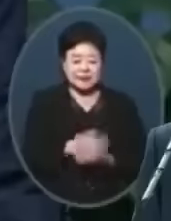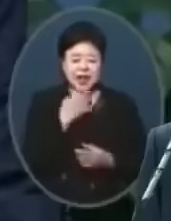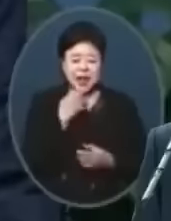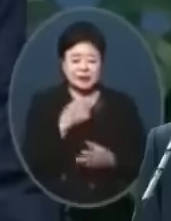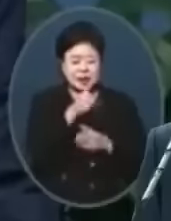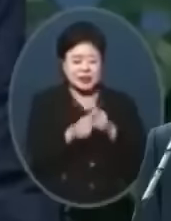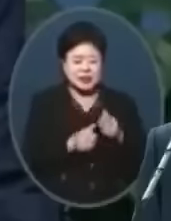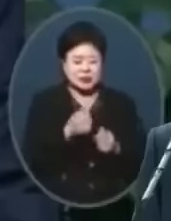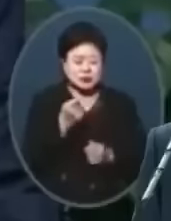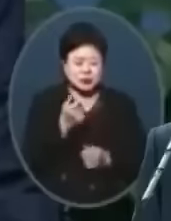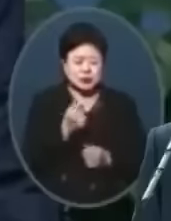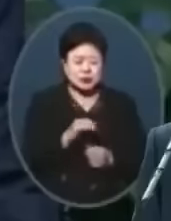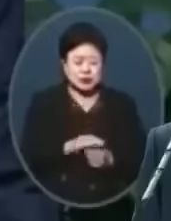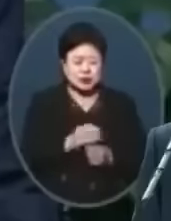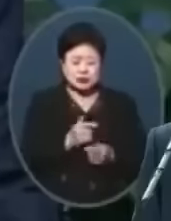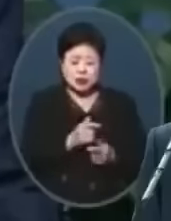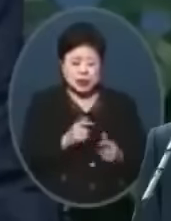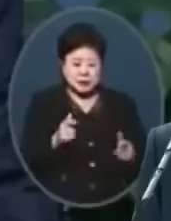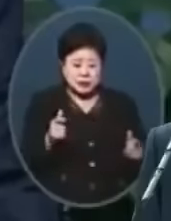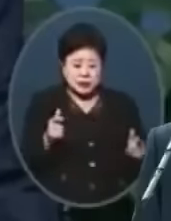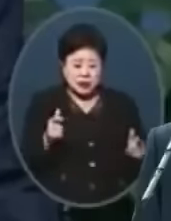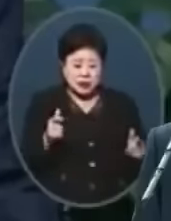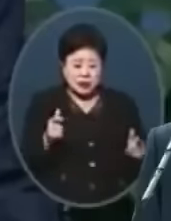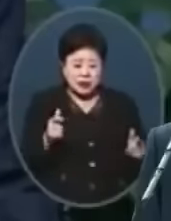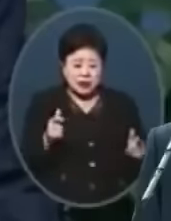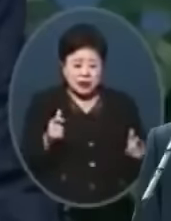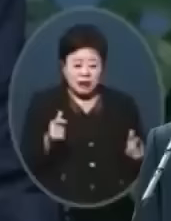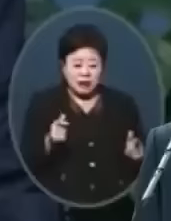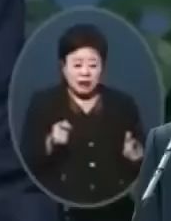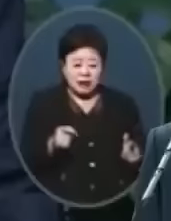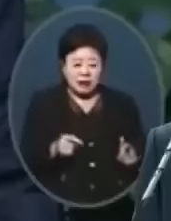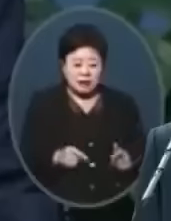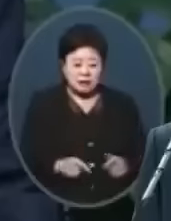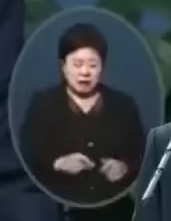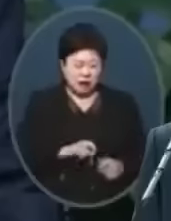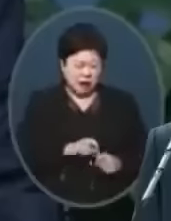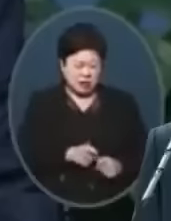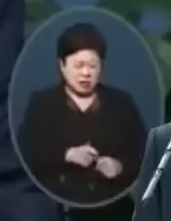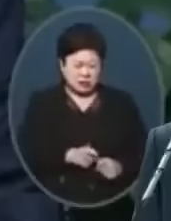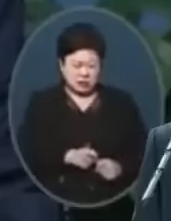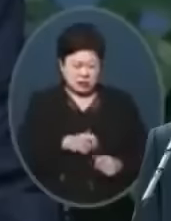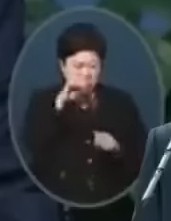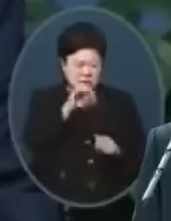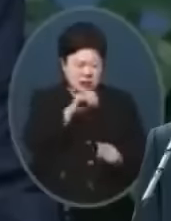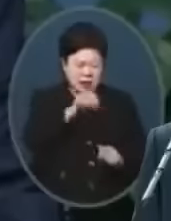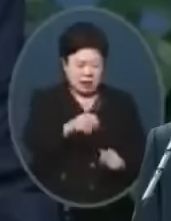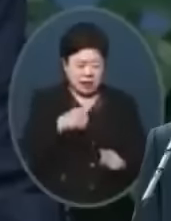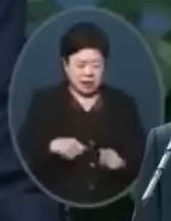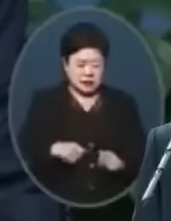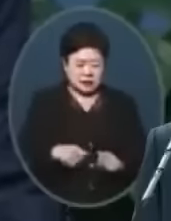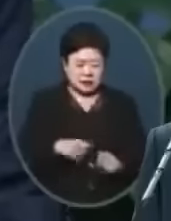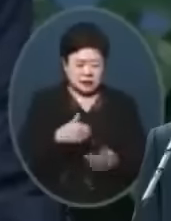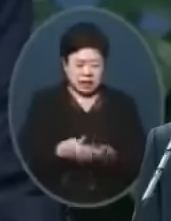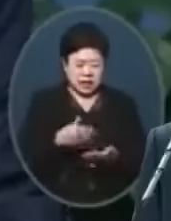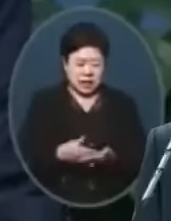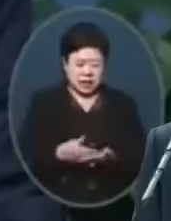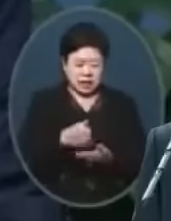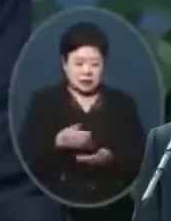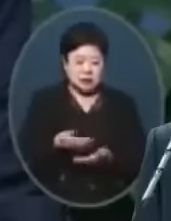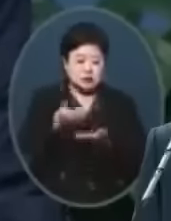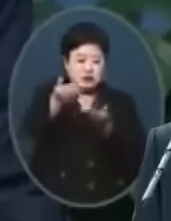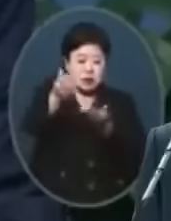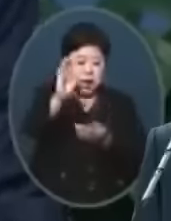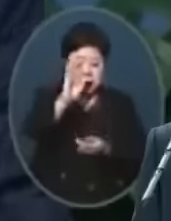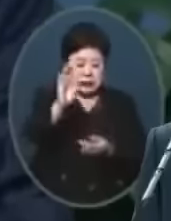아브라함은 하나님을 조금도 사랑하지 않으면서 협박을 받아서 아들을 하나님께 내놓을 수도 있는